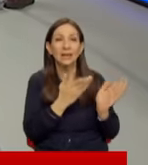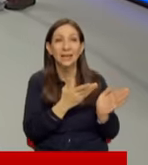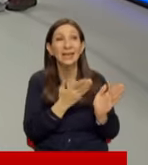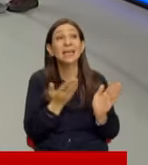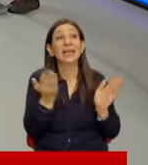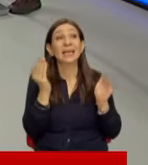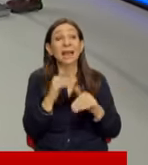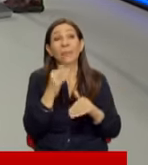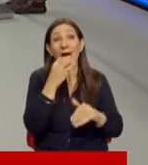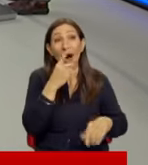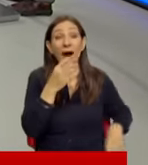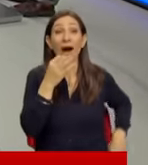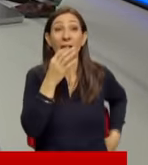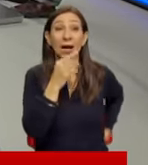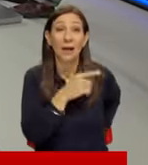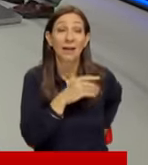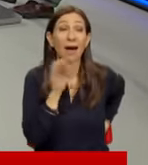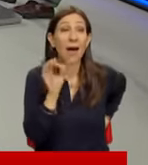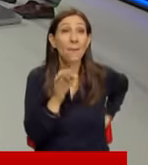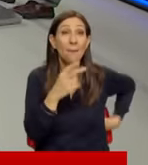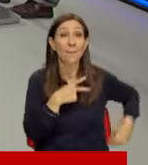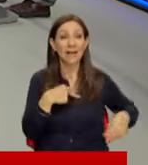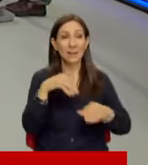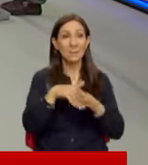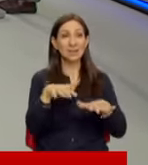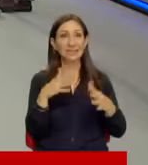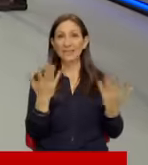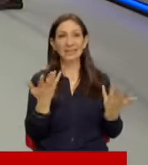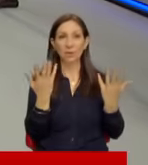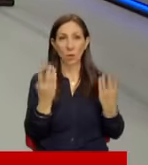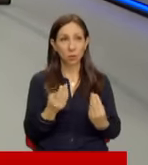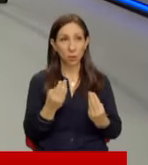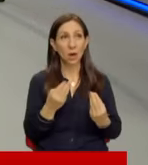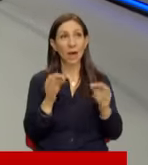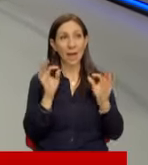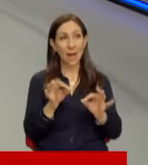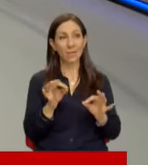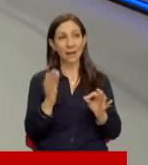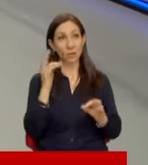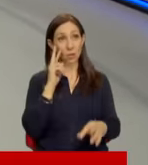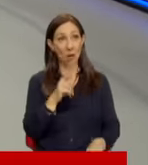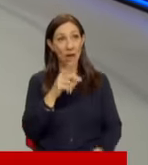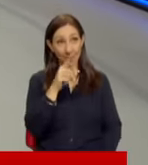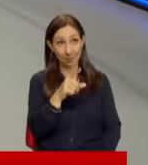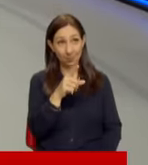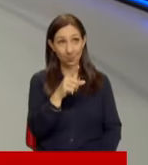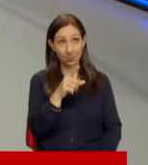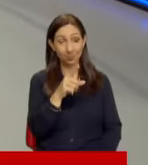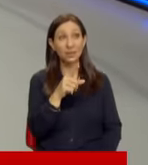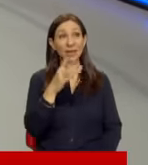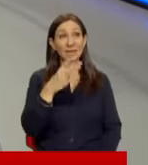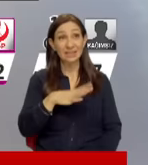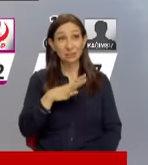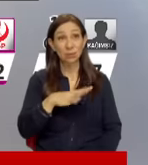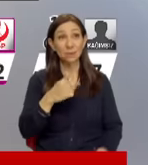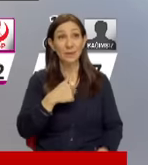Şimdi gelelim Ankara. Ankara'da hemen bir belediye meclisi nasıl şekillendi? Hemen gelsin ekranlarınıza.